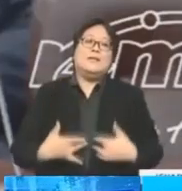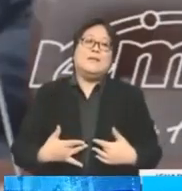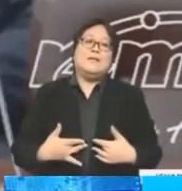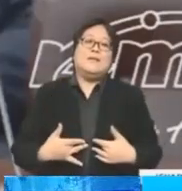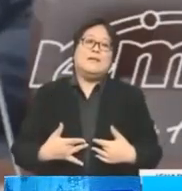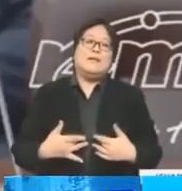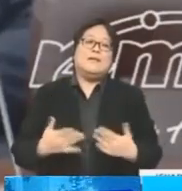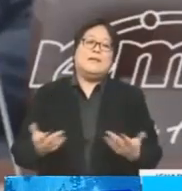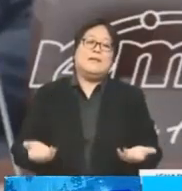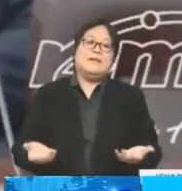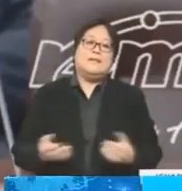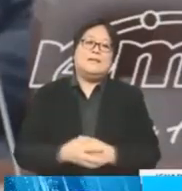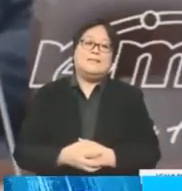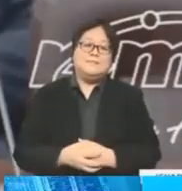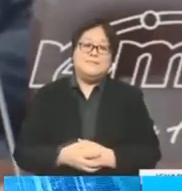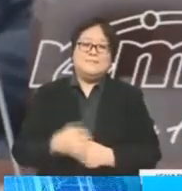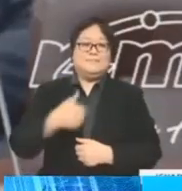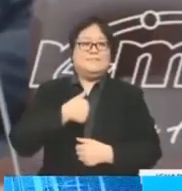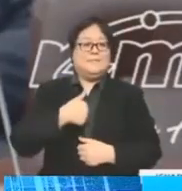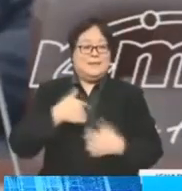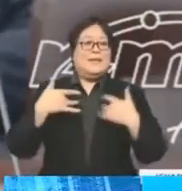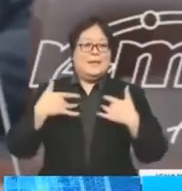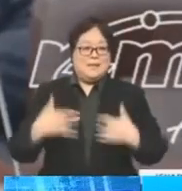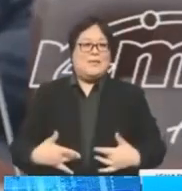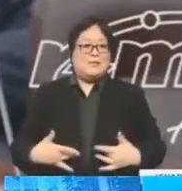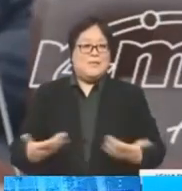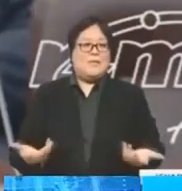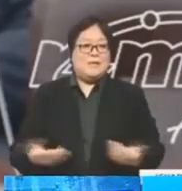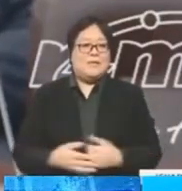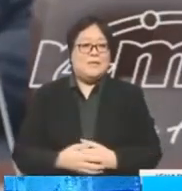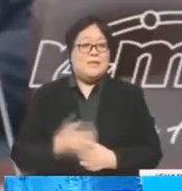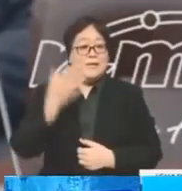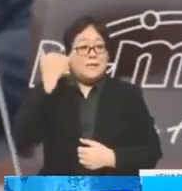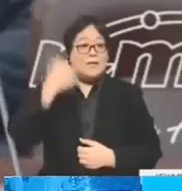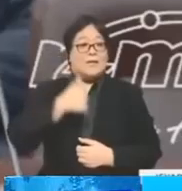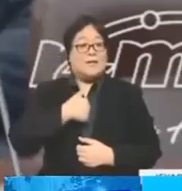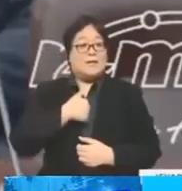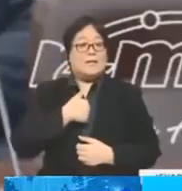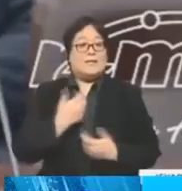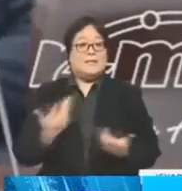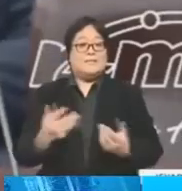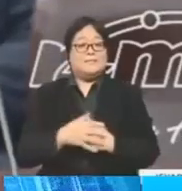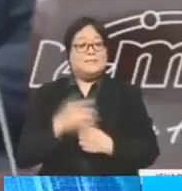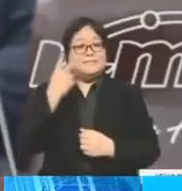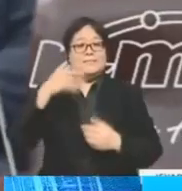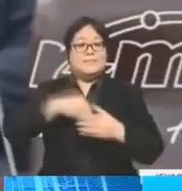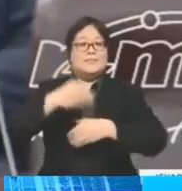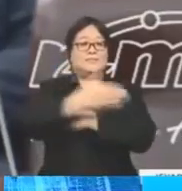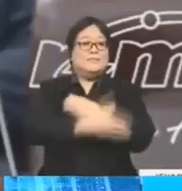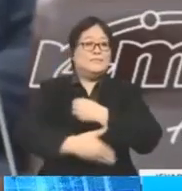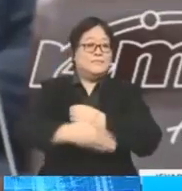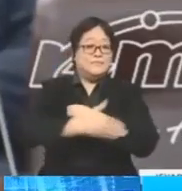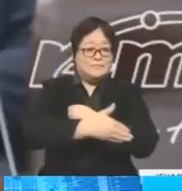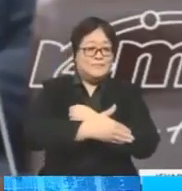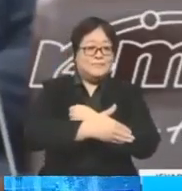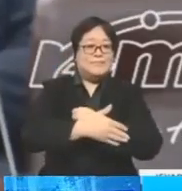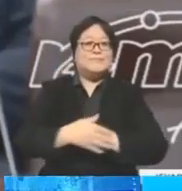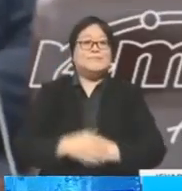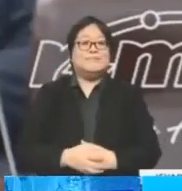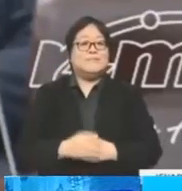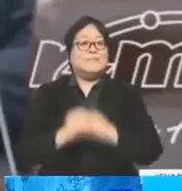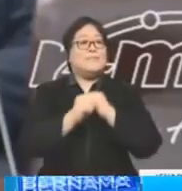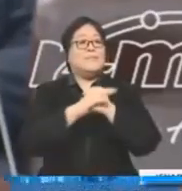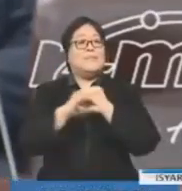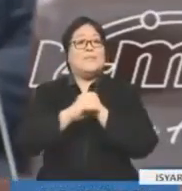PIN Access pagi setiap profile penuntun isi rumah untuk memastikan anak-anak di bawah umur tidak dapat mengakses semua kandungan